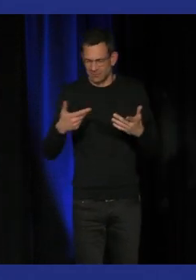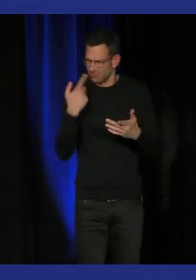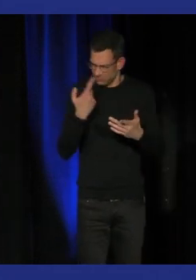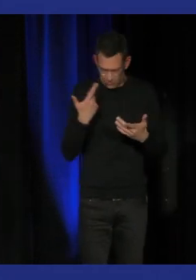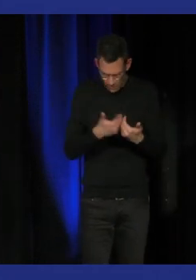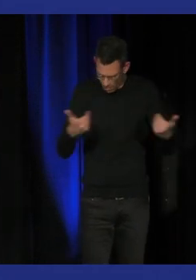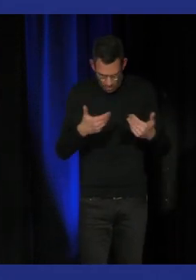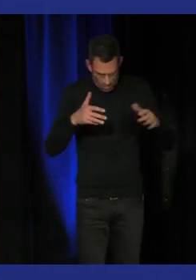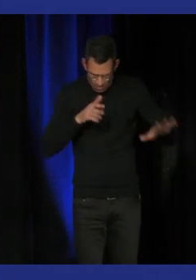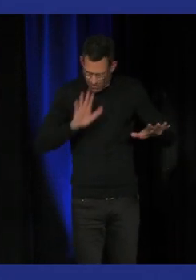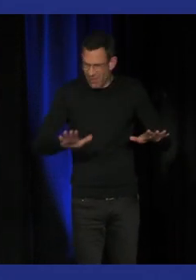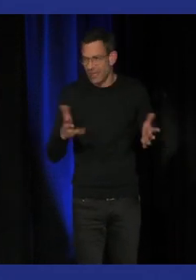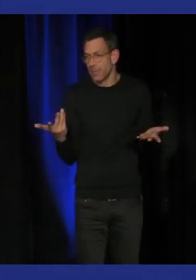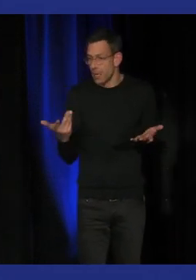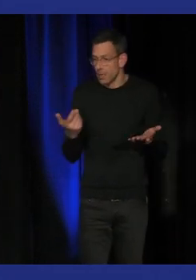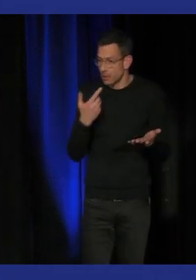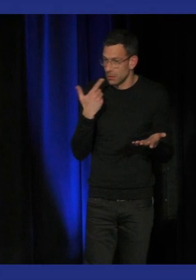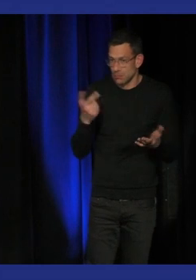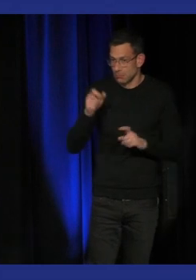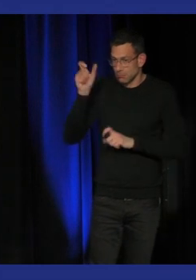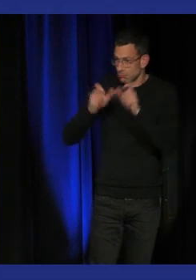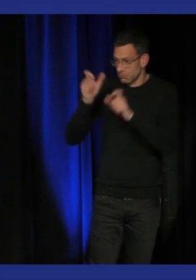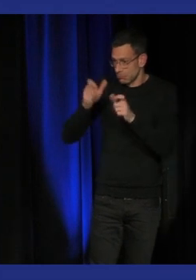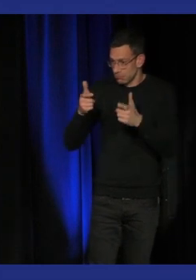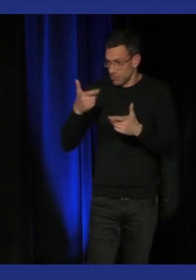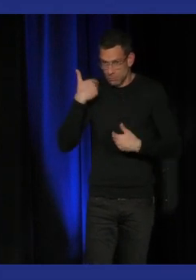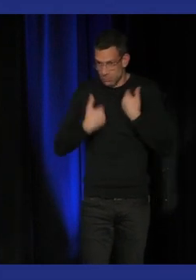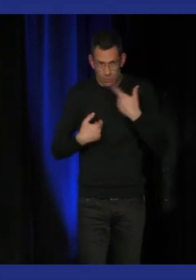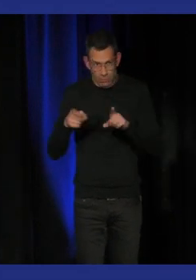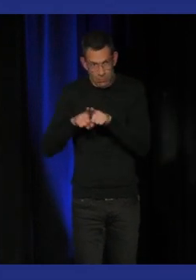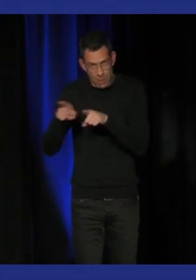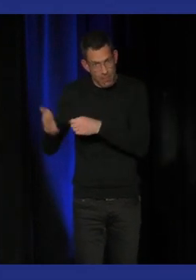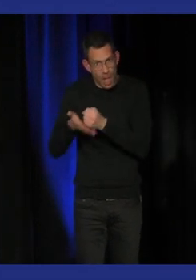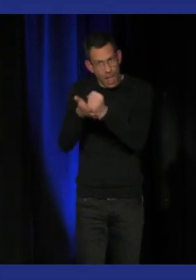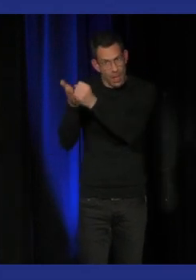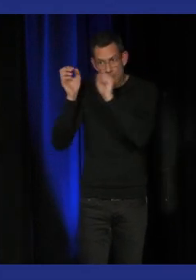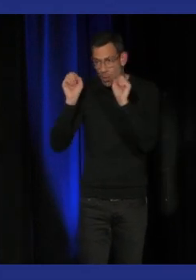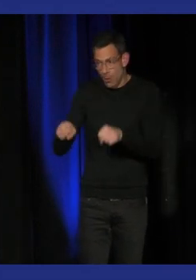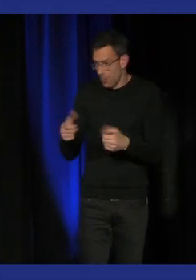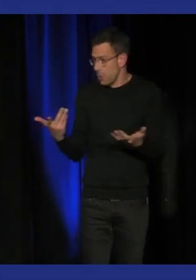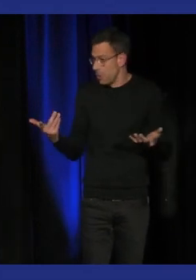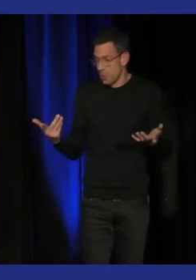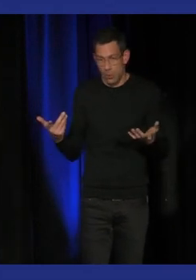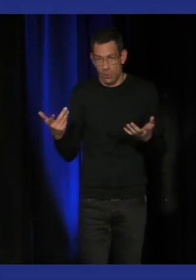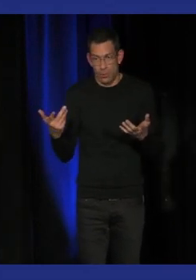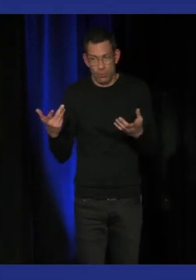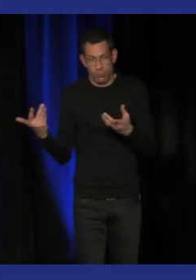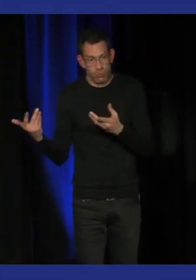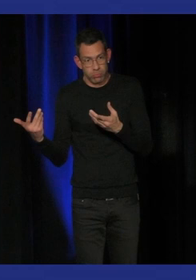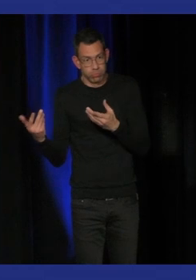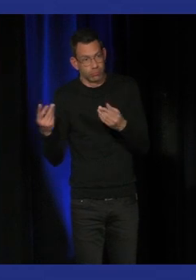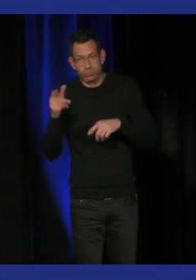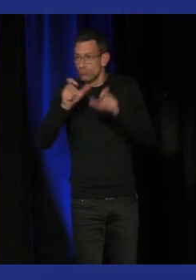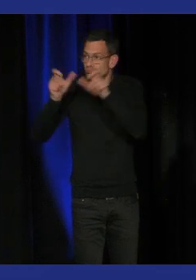Et donc, les personnes handicapées peuvent évidemment être des récipiendaires de soutien, comme aussi, ça c'est important de le rappeler, des pourvoyeurs d'aide pour